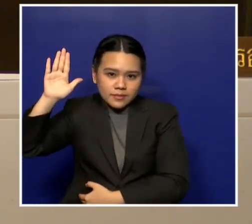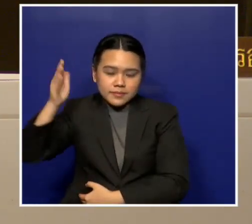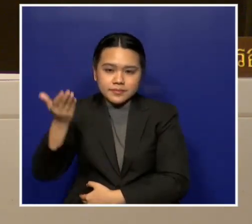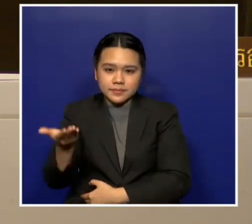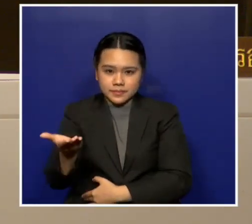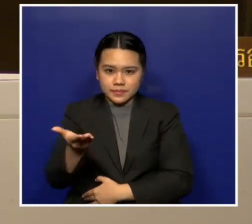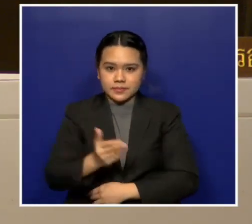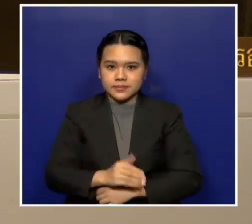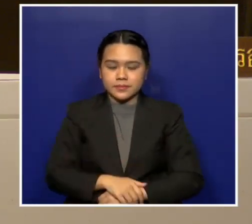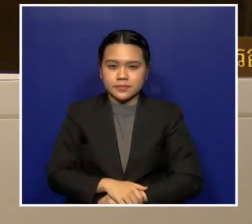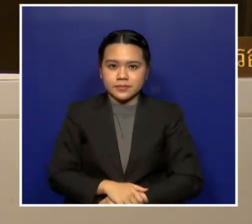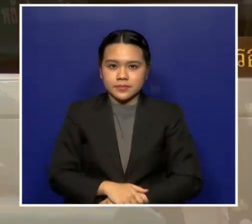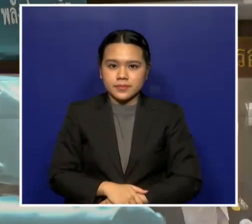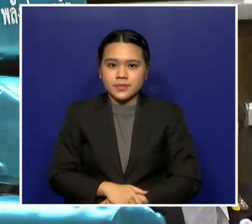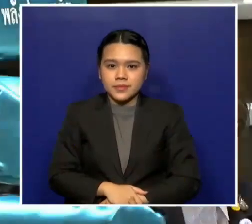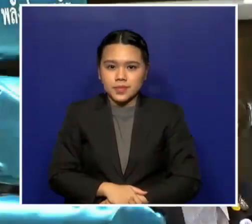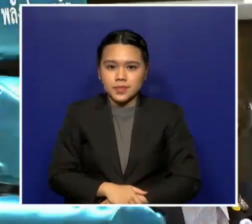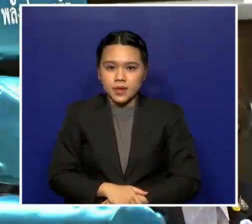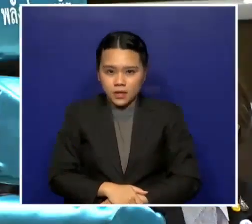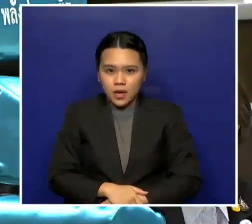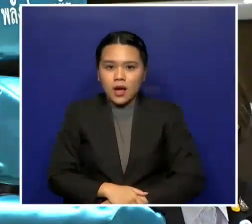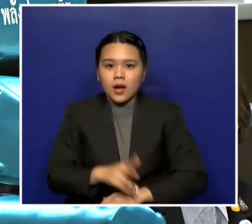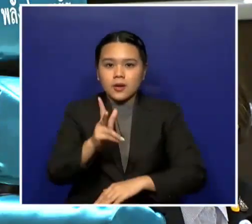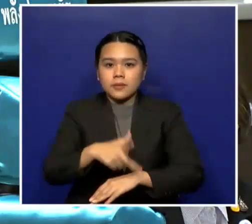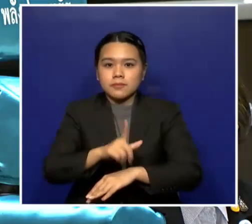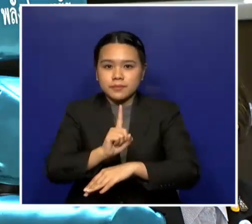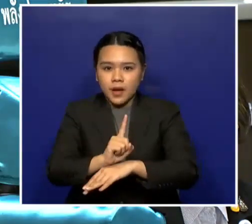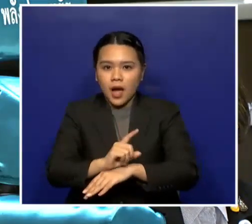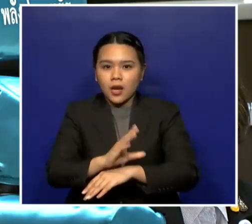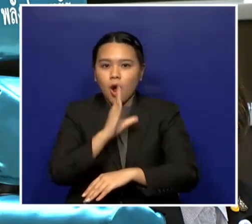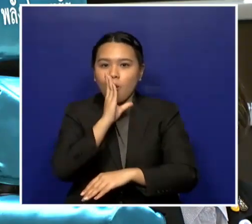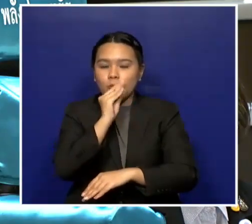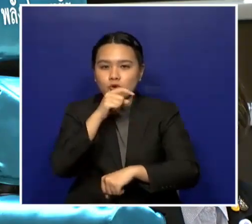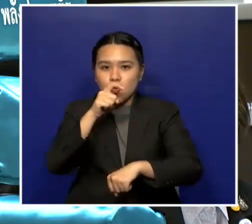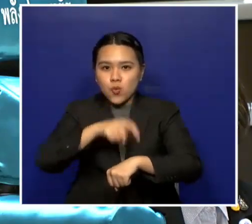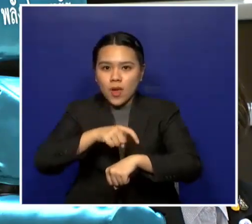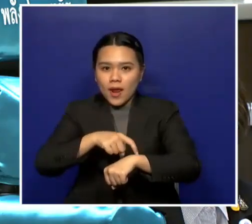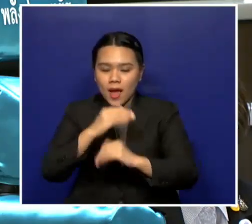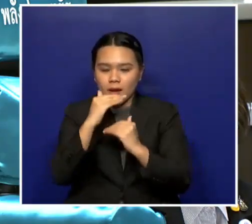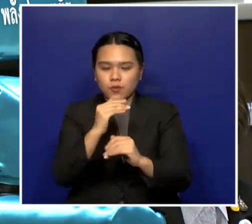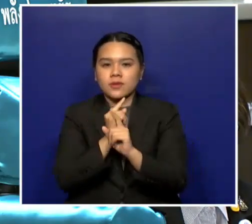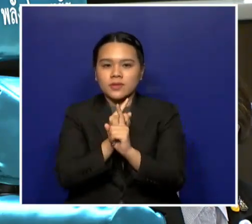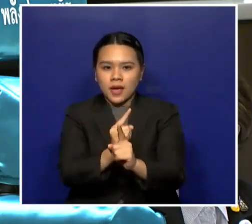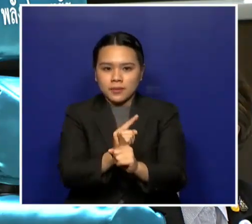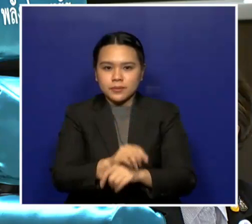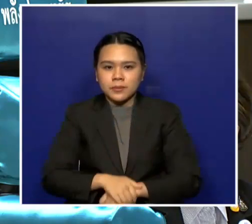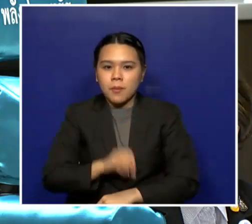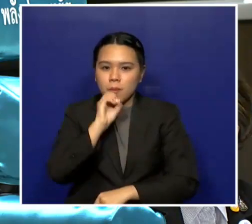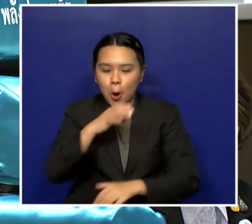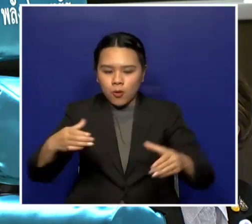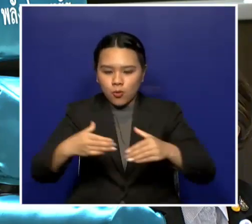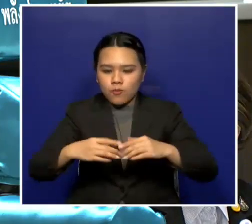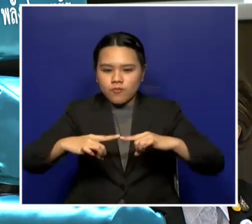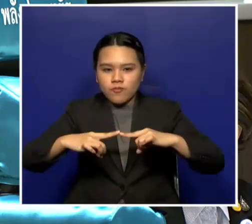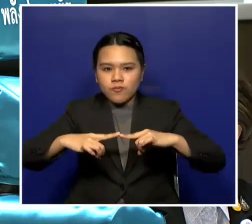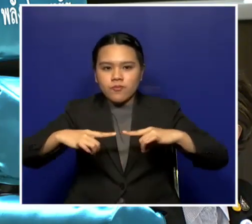ขอให้ท่านประธานควบคุมเวลาผู้อภิปรายครับที่เขาตกลงไว้ครับ อ๋อ ครับท่านครับ ทางวิปฝ่ายค้านเขาเพิ่มเวลาให้